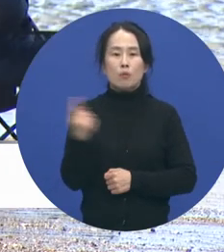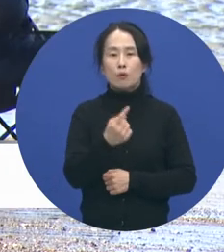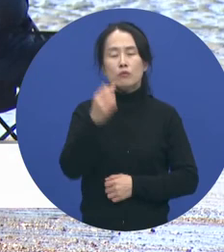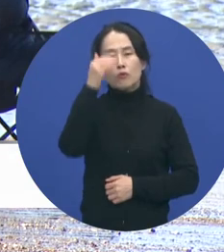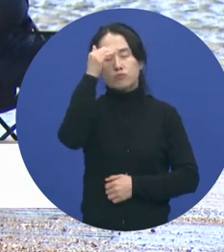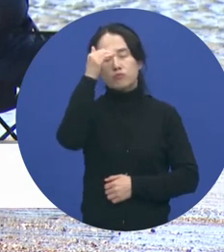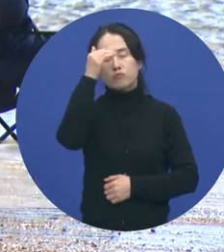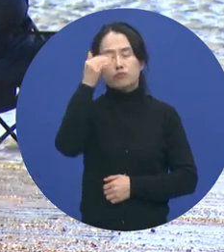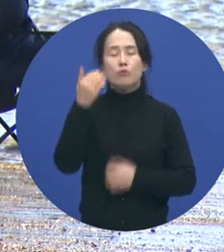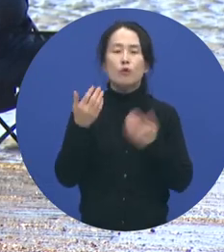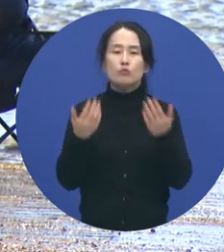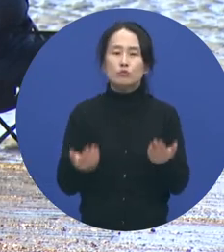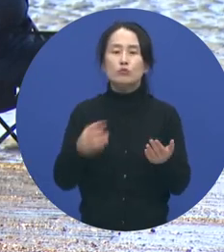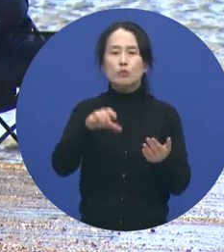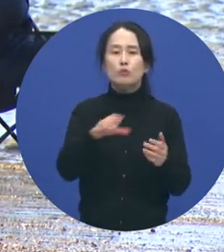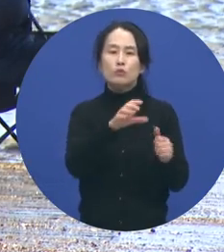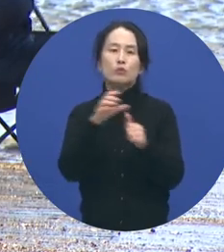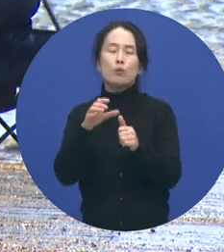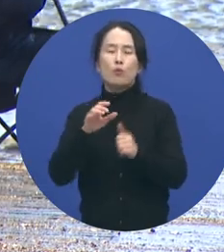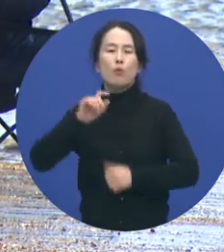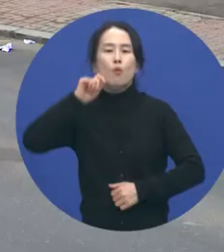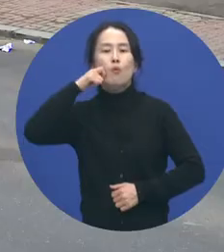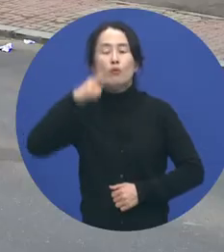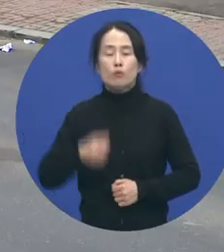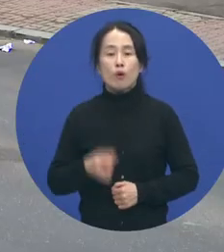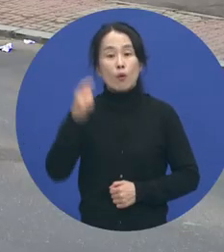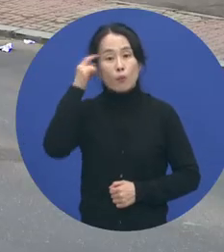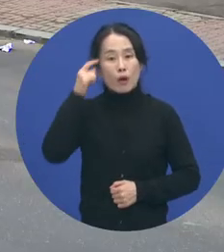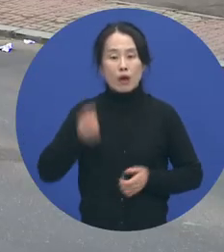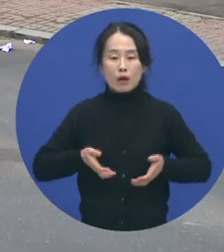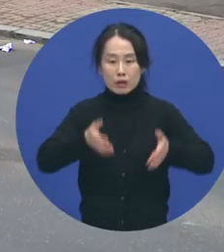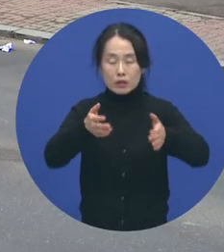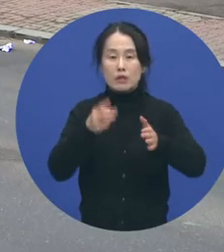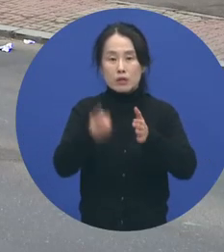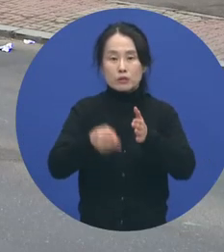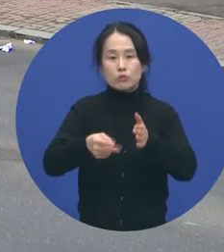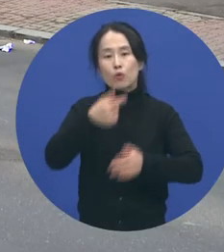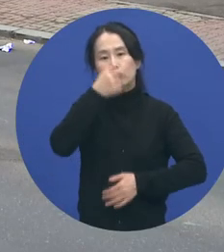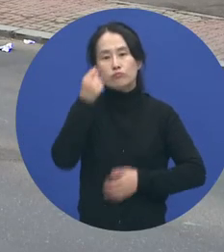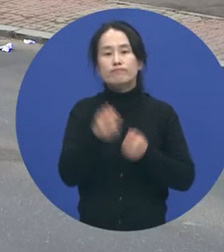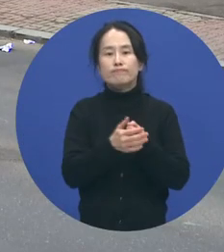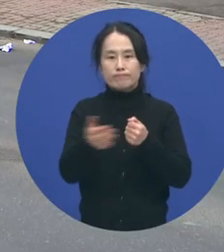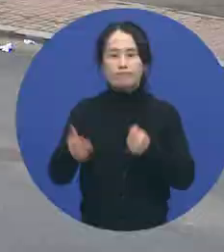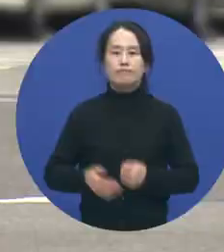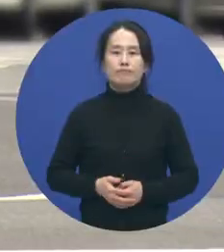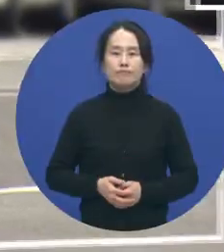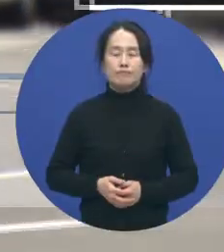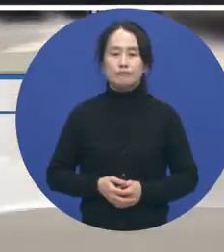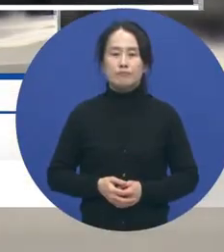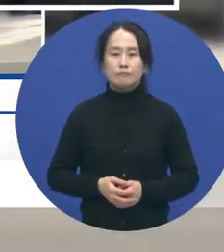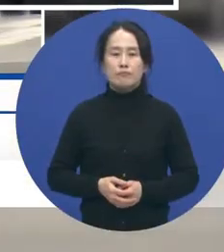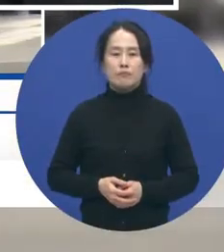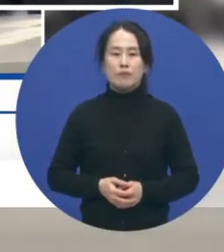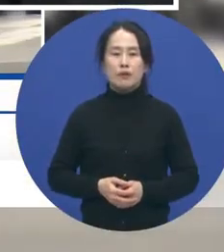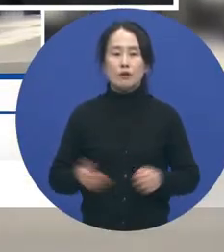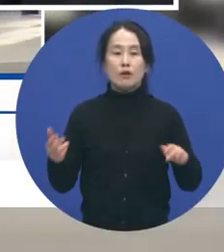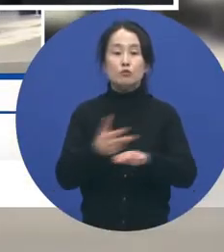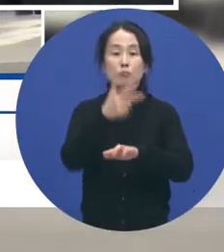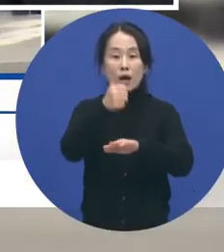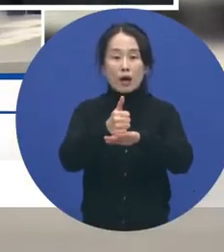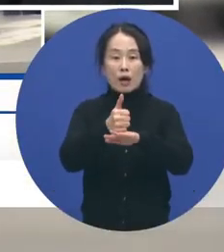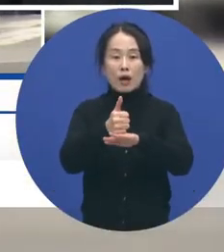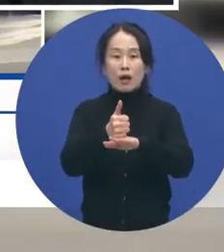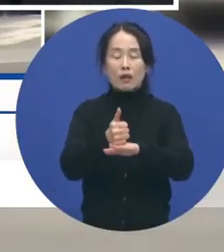공간으로 크게 활용되지 못하고 있습니다. 도로, 철도 등 기반 시설이 부족한 탓입니다. 주말만